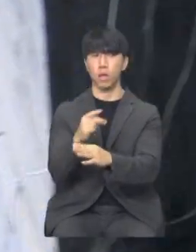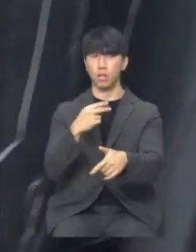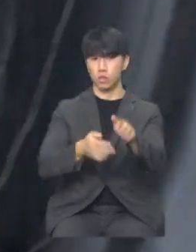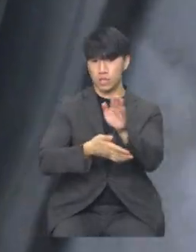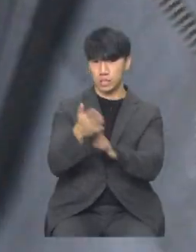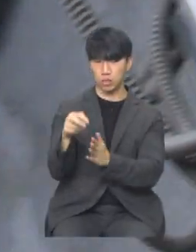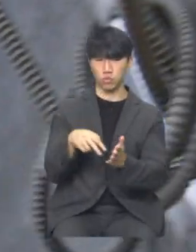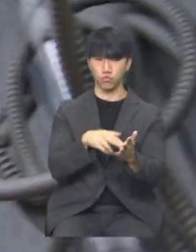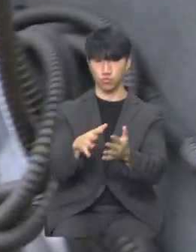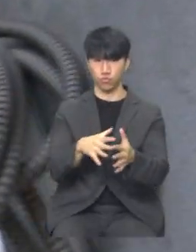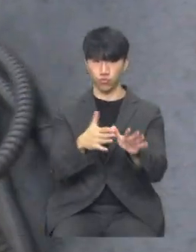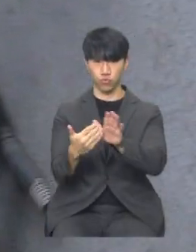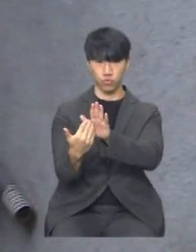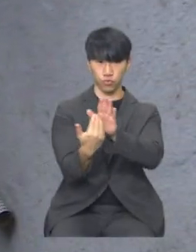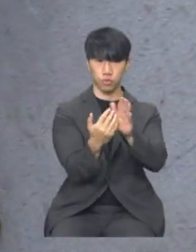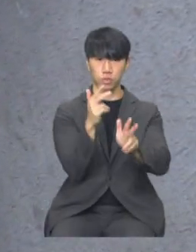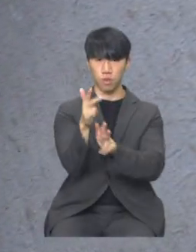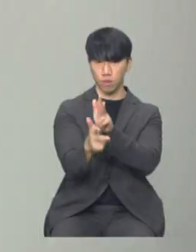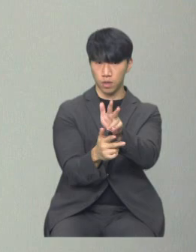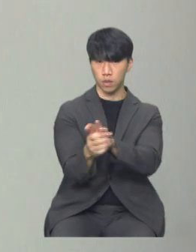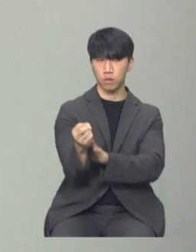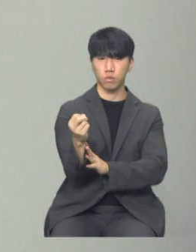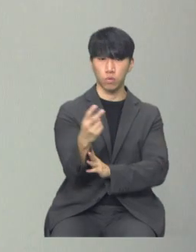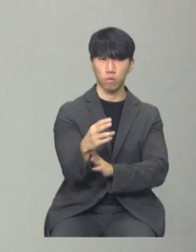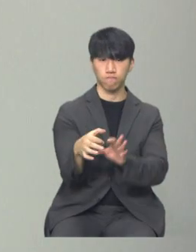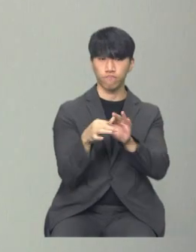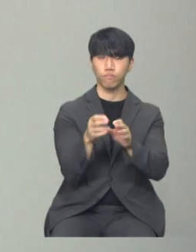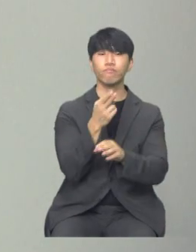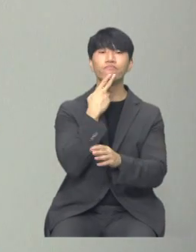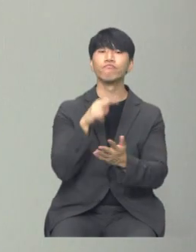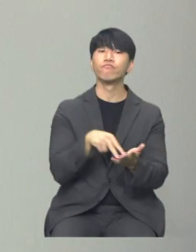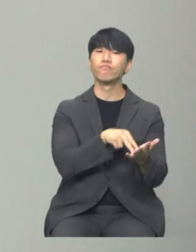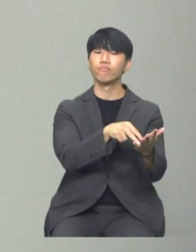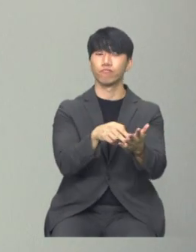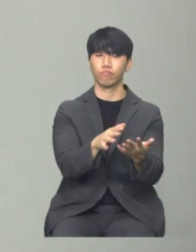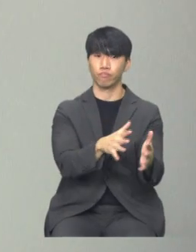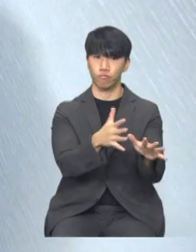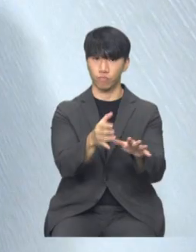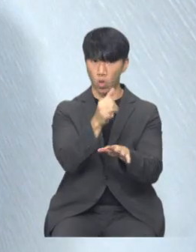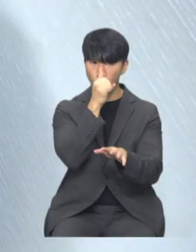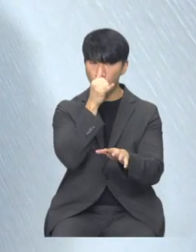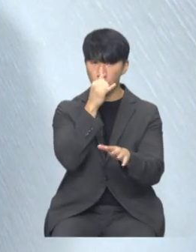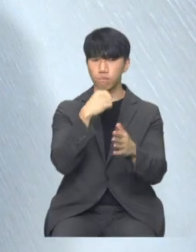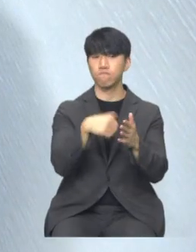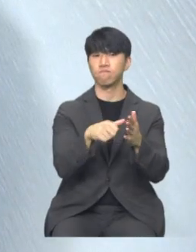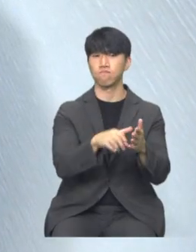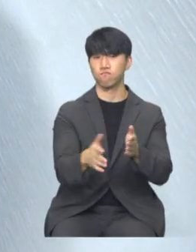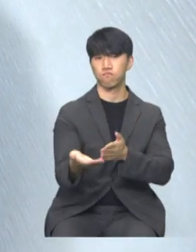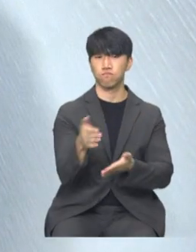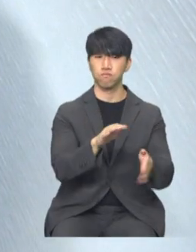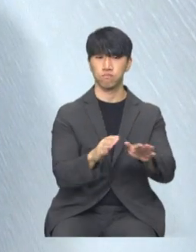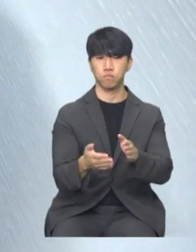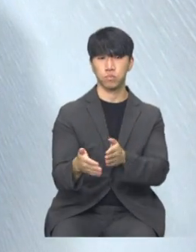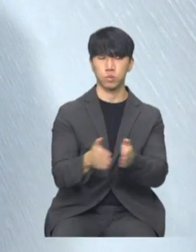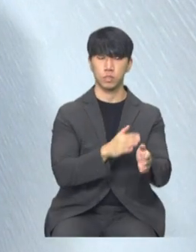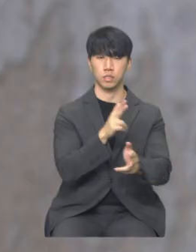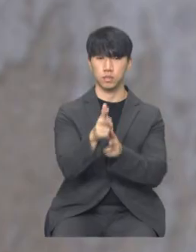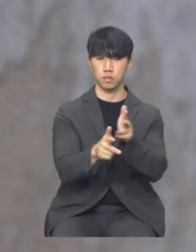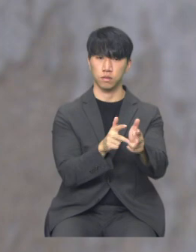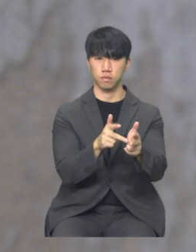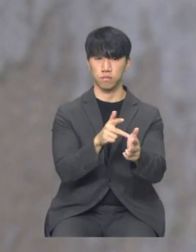고독사를 예방하는 사업과 함께 무형고 고독사가 발생할 경우 유품을 정리해주는 사업도 추진할